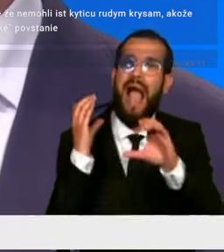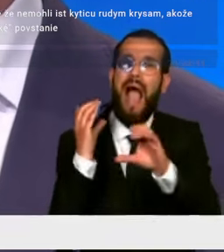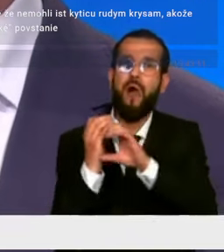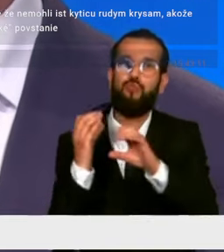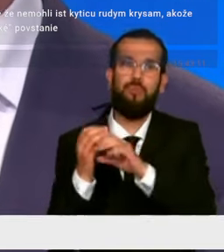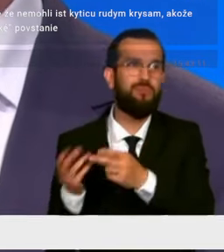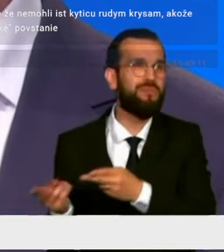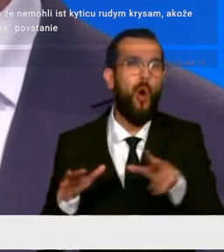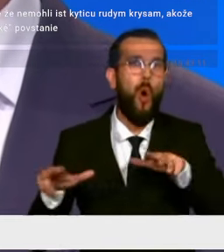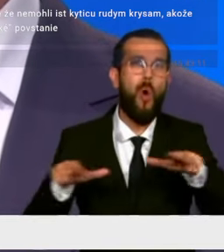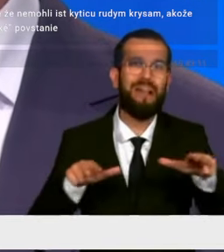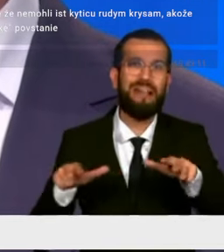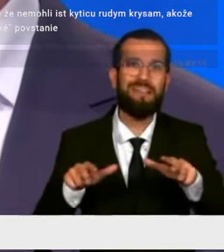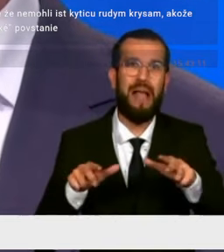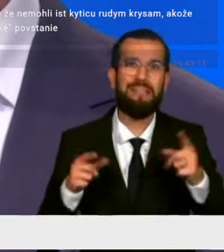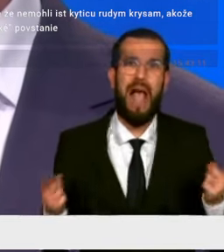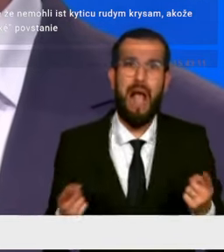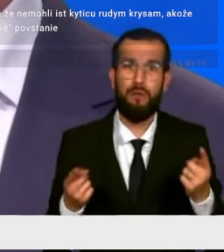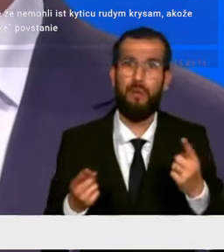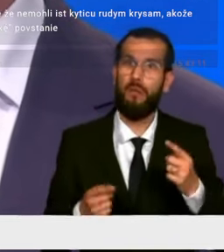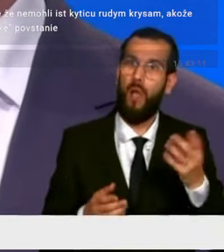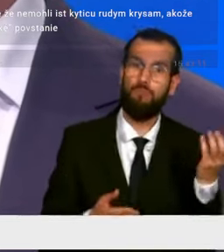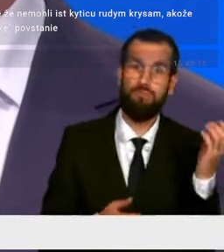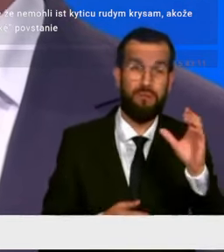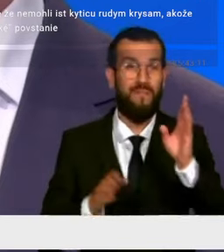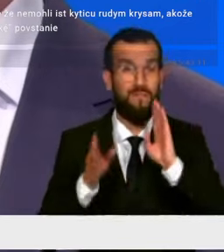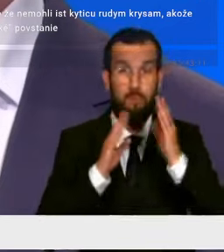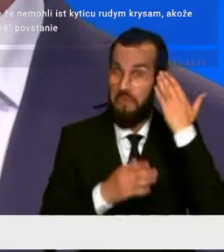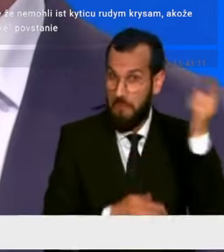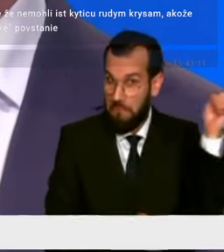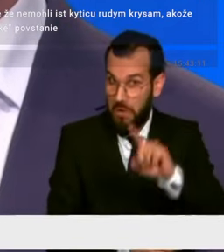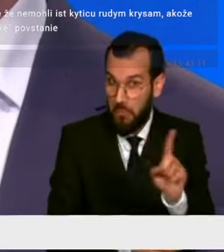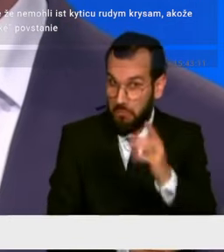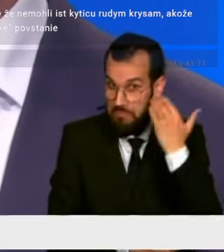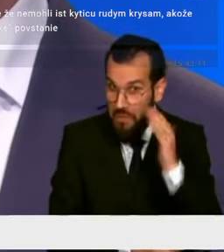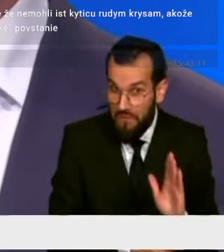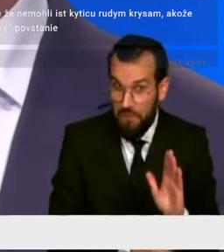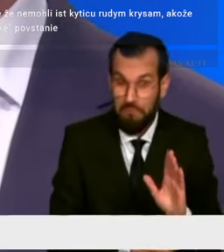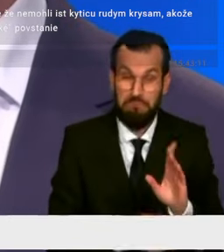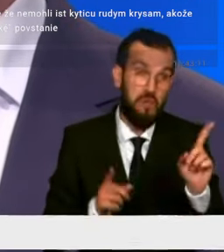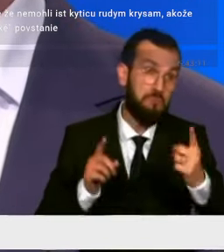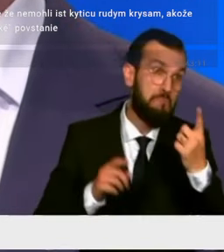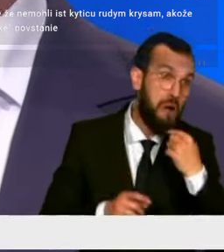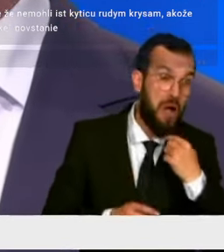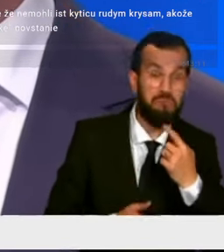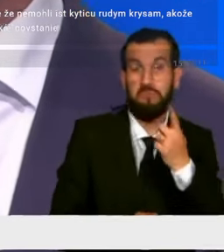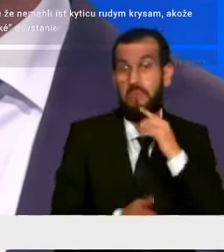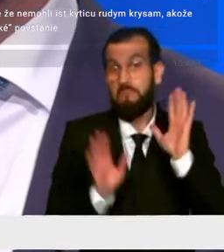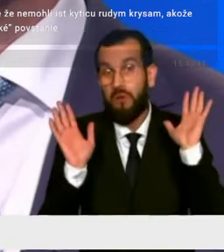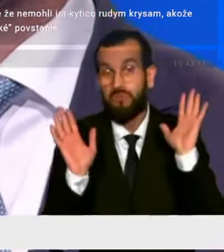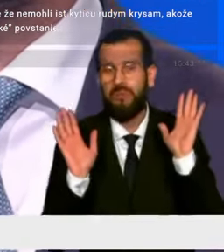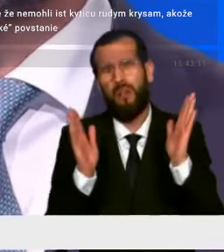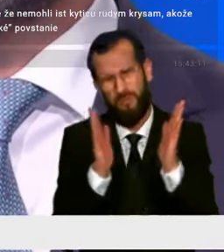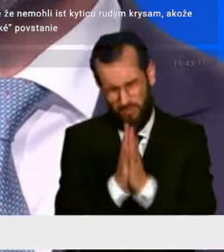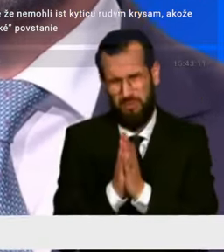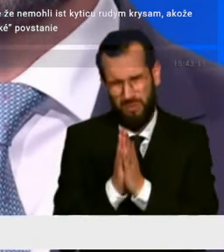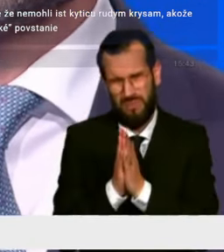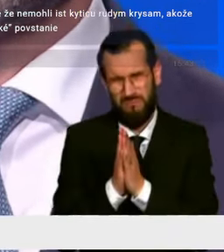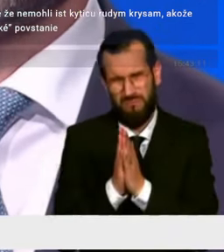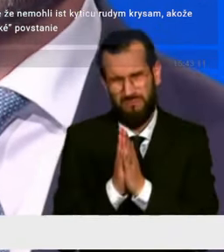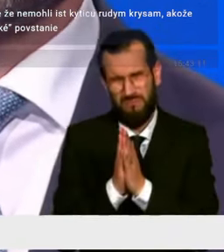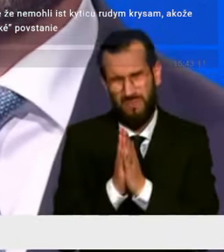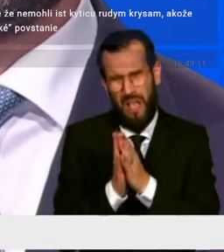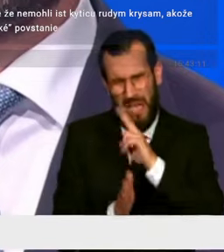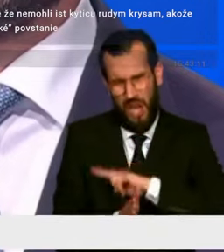íme žiadne organizované podujatie my napíšeme na Facebooku my nevieme Kto tam príde možno sa to niekomu nebude páčiť tak ja vás len poprosím že rešpektujte